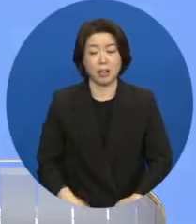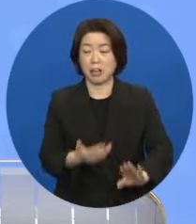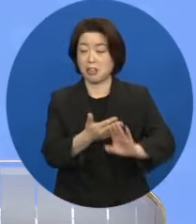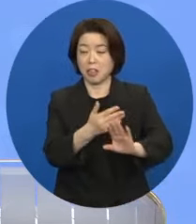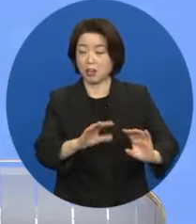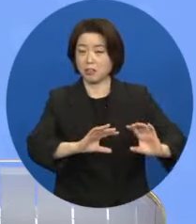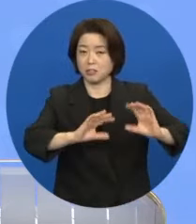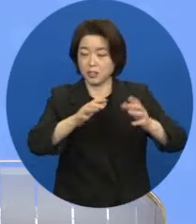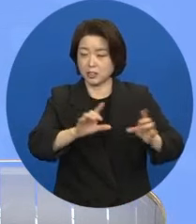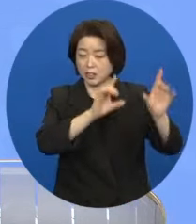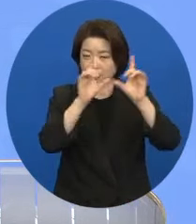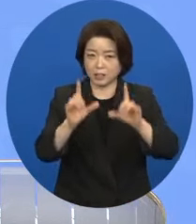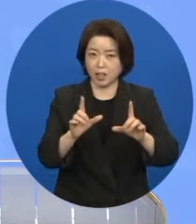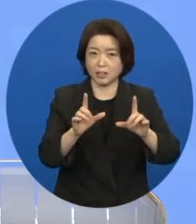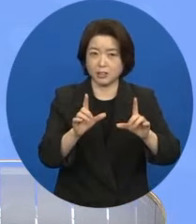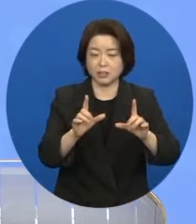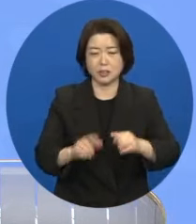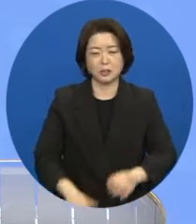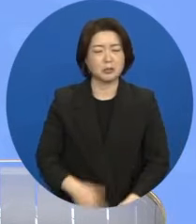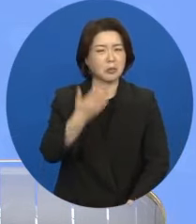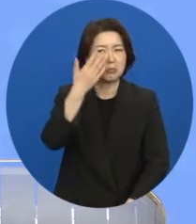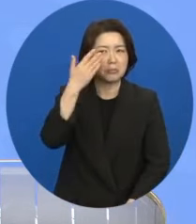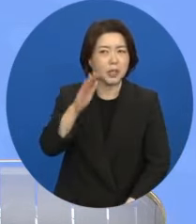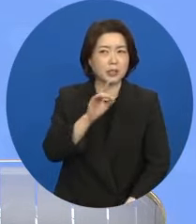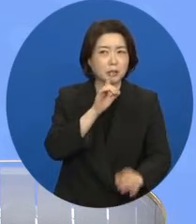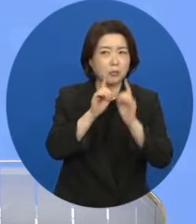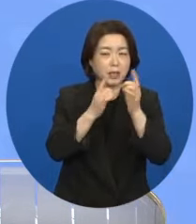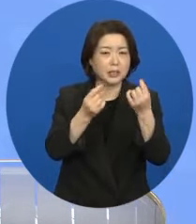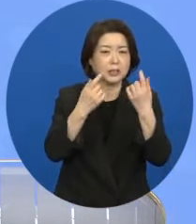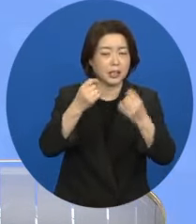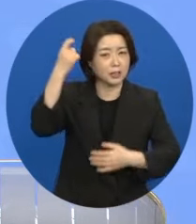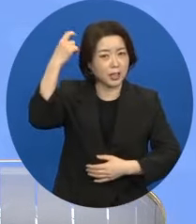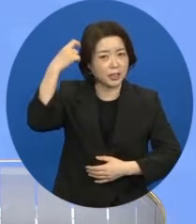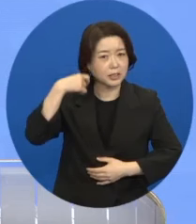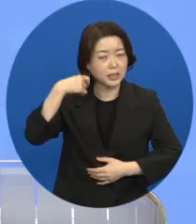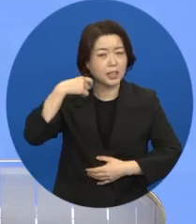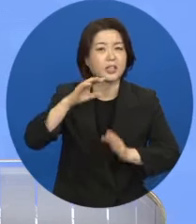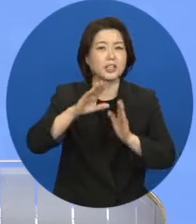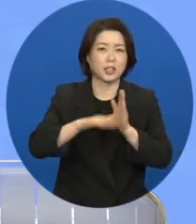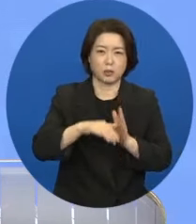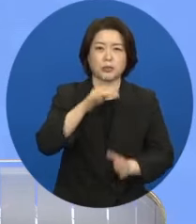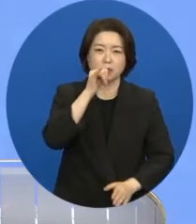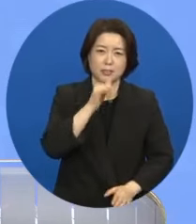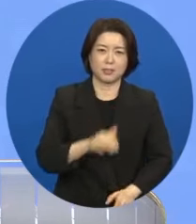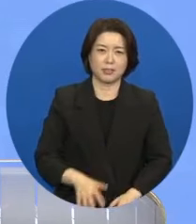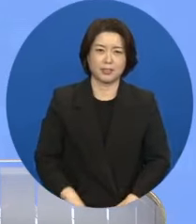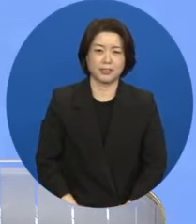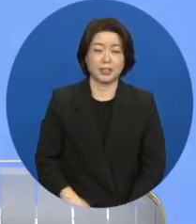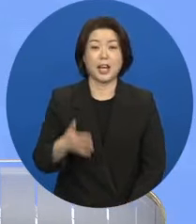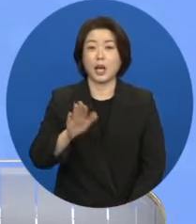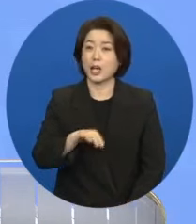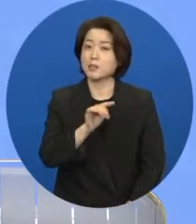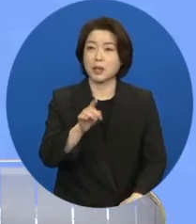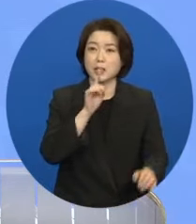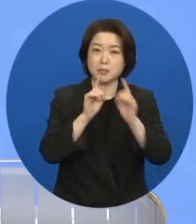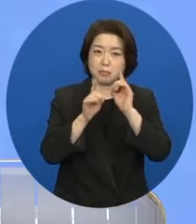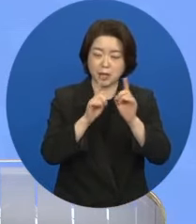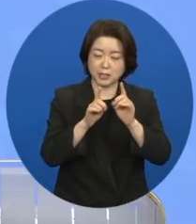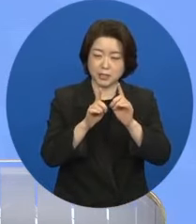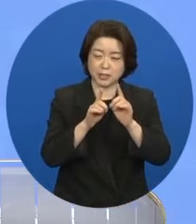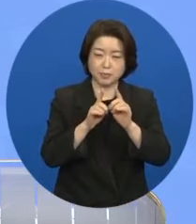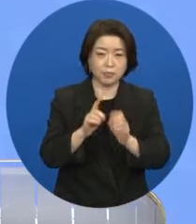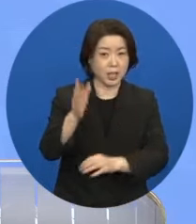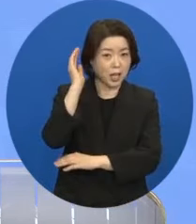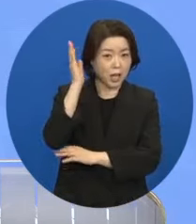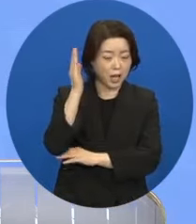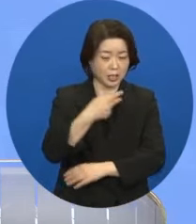살아가는 사람의 낯선 말씀 같다 이렇게 느껴지곤 합니다 아 그런데이 말씀을 하고 있는이 사도 바울이